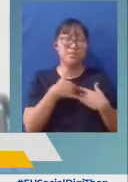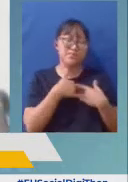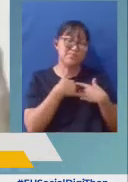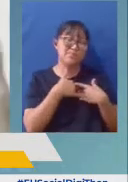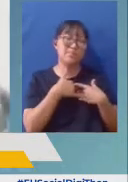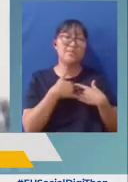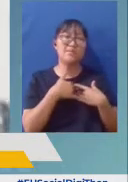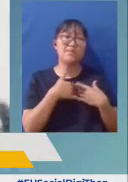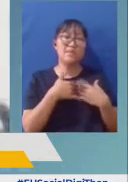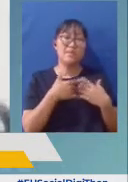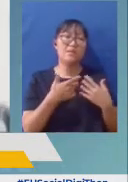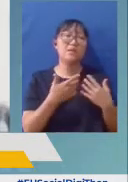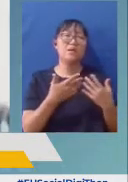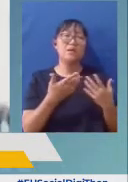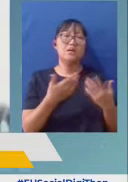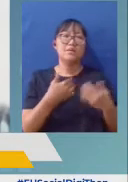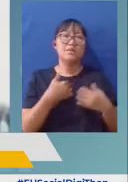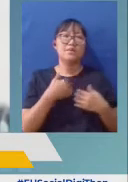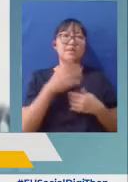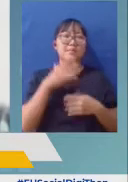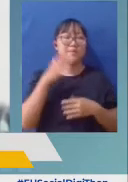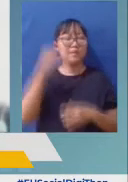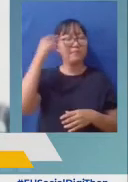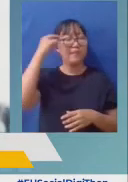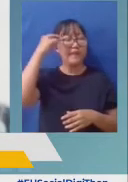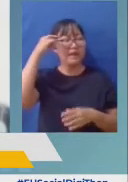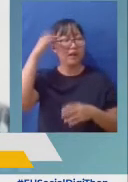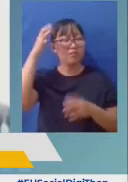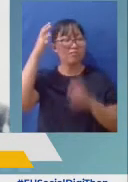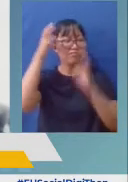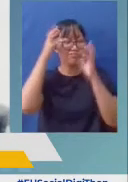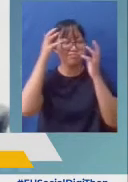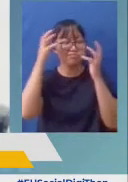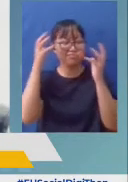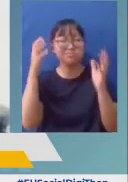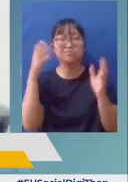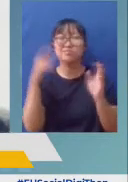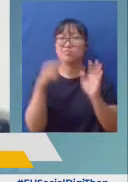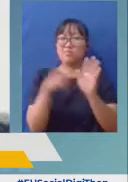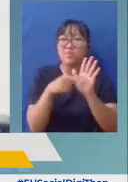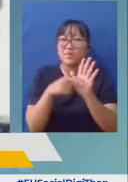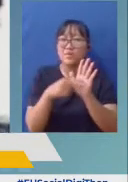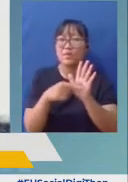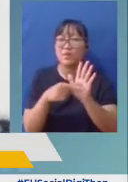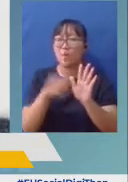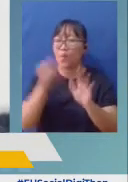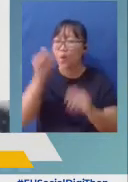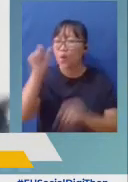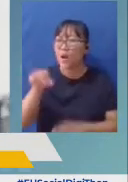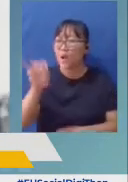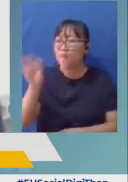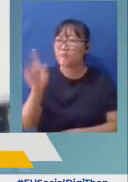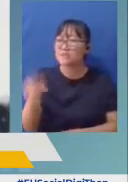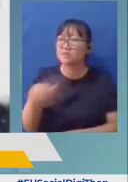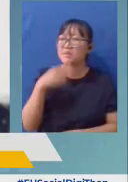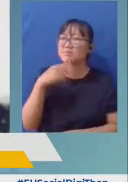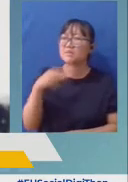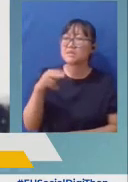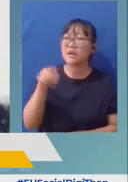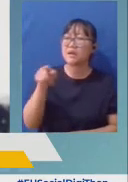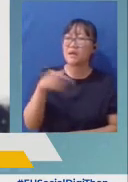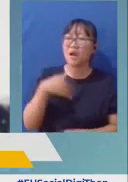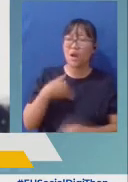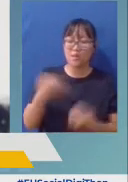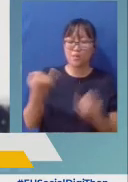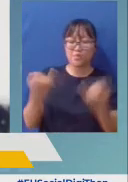dari pikiran-pikiran buruknya itu. Wah, apa sih semua orang percaya sama dia? Aduh, aku nggak kayak gitu. Nah ini bisa nggak bisa